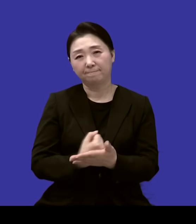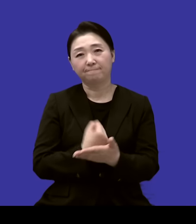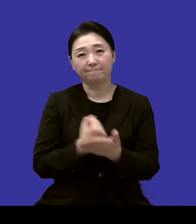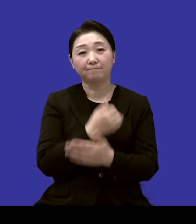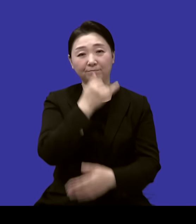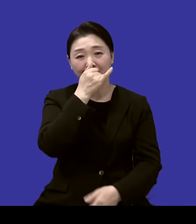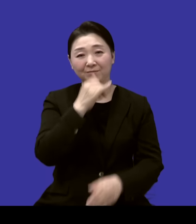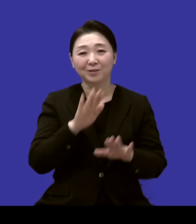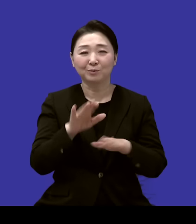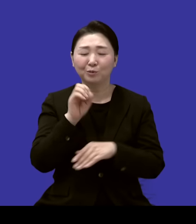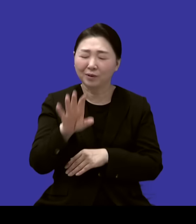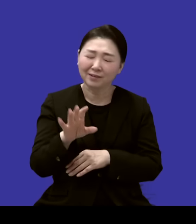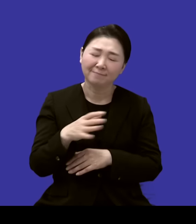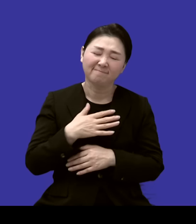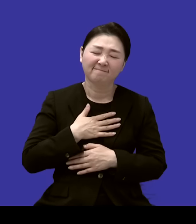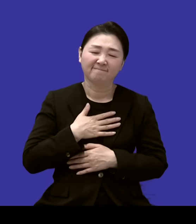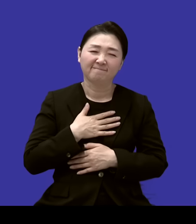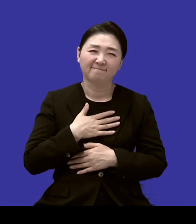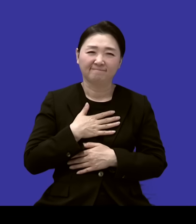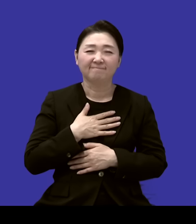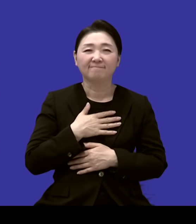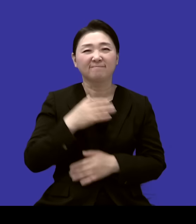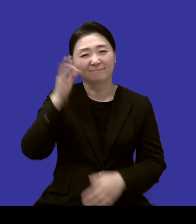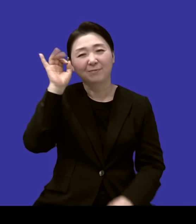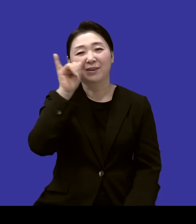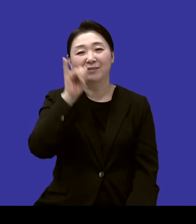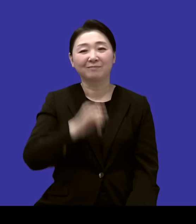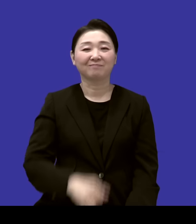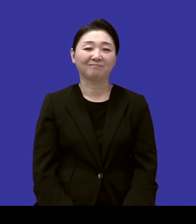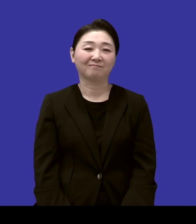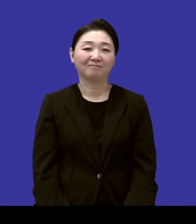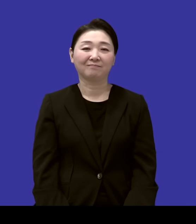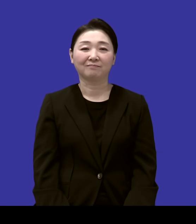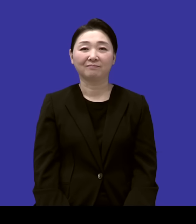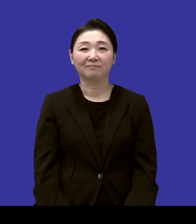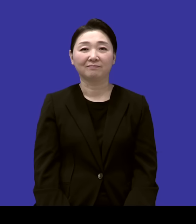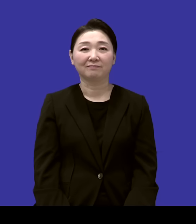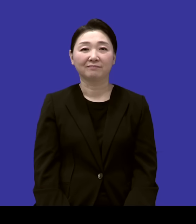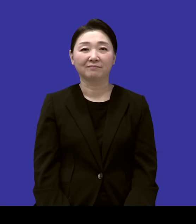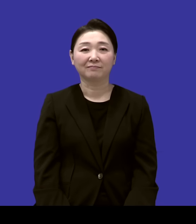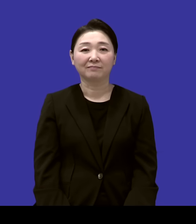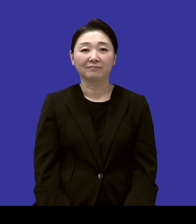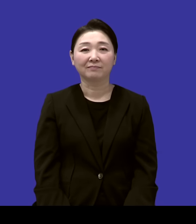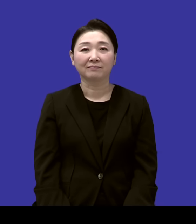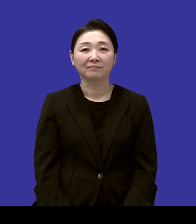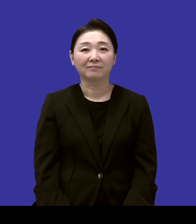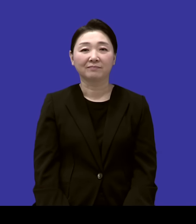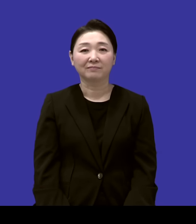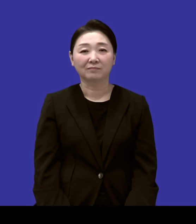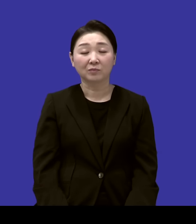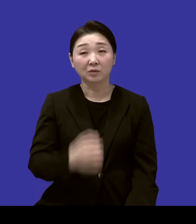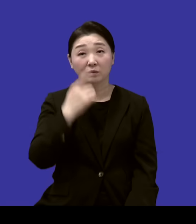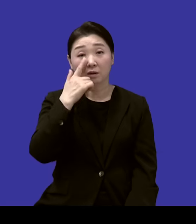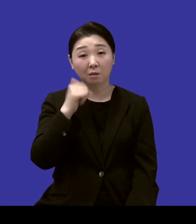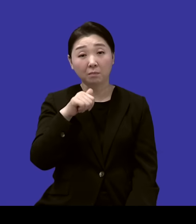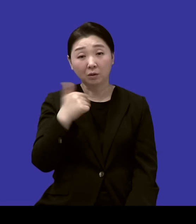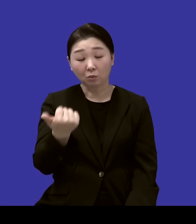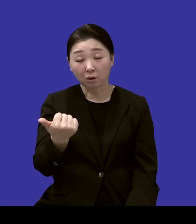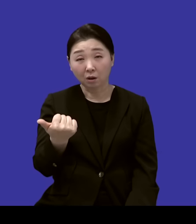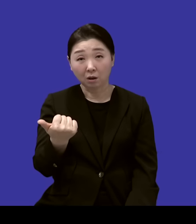납니다. 지금도 말하는데 막 그때 그 그래요. 기억이 나는 것 같아요. 그래요. 아니 그러면 아니 아버지 돌아가시면은